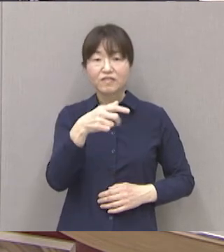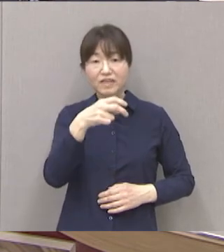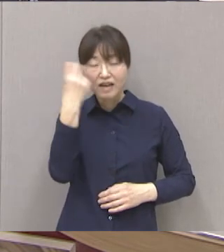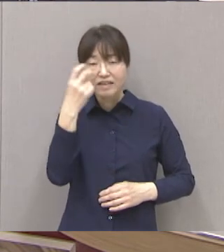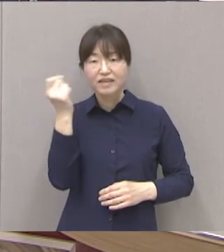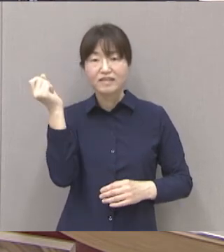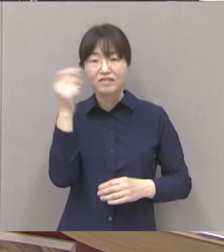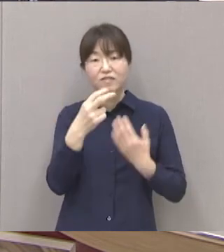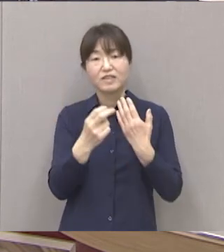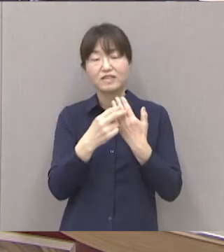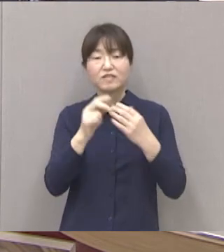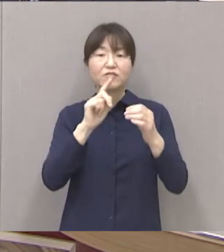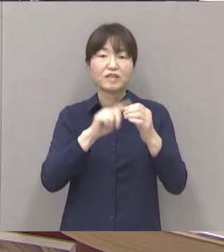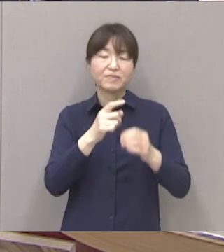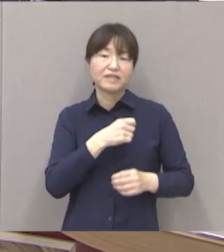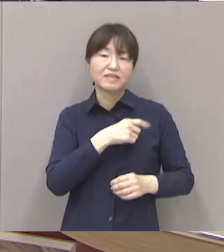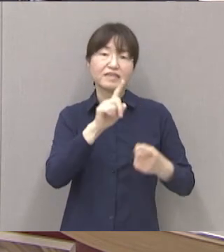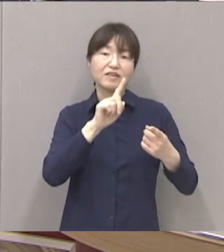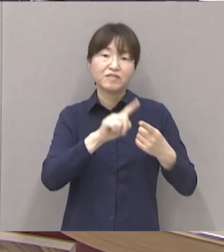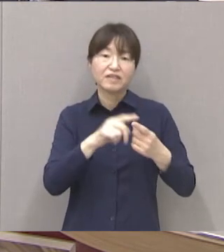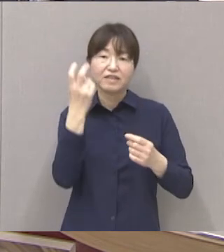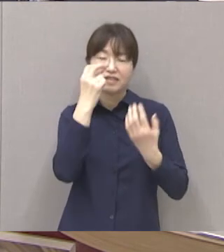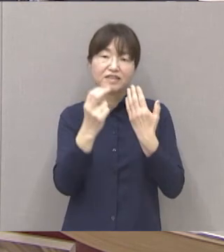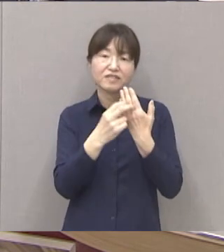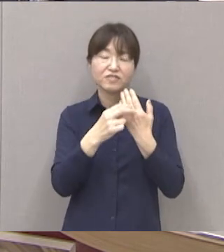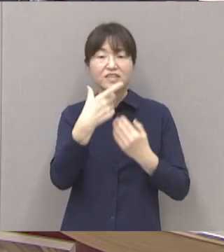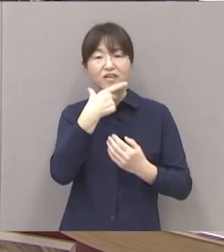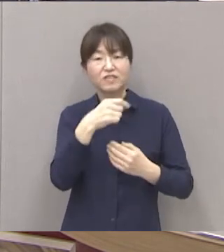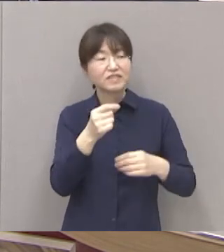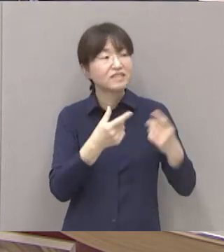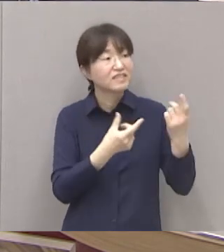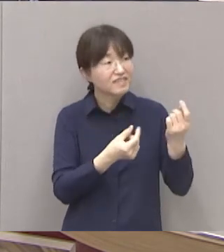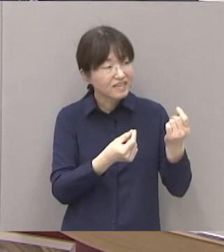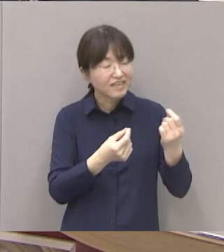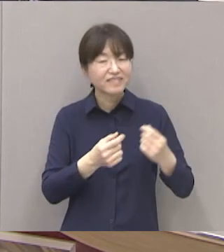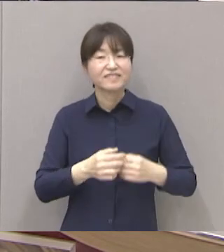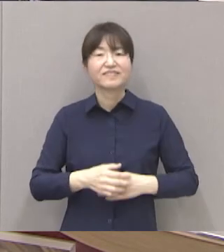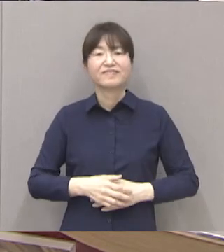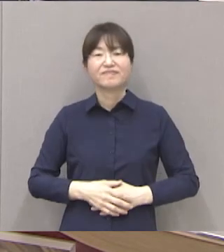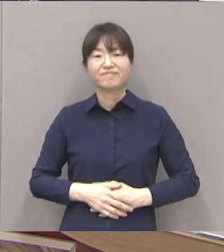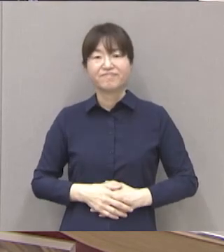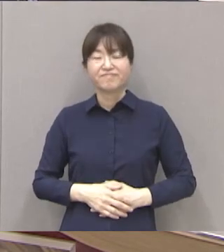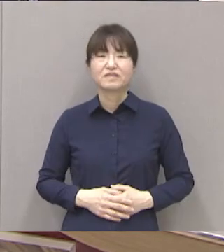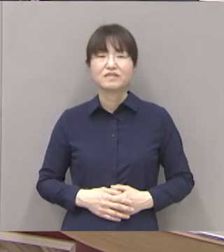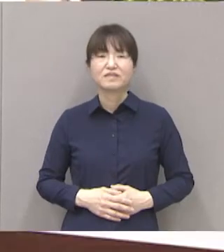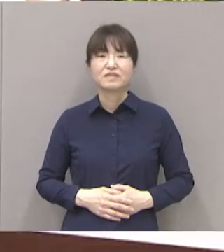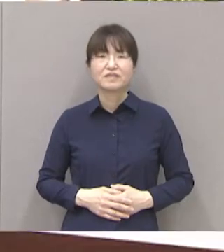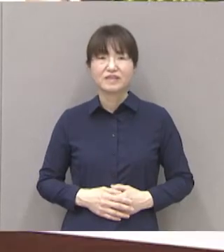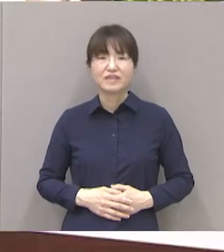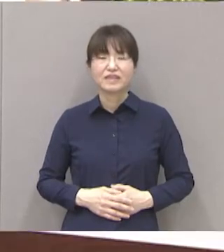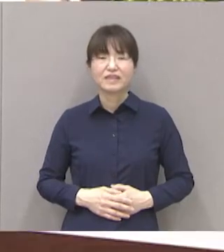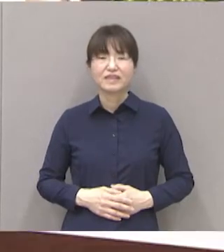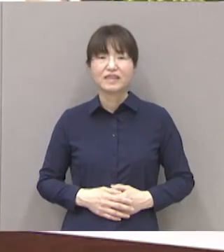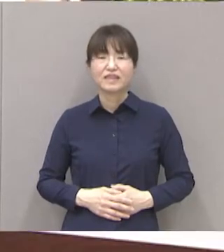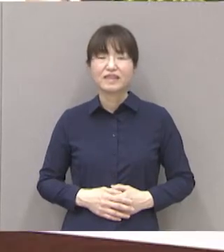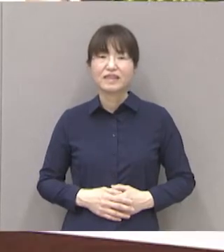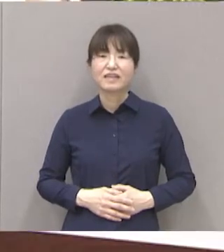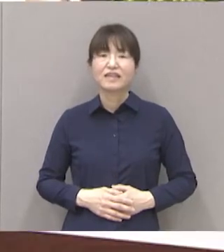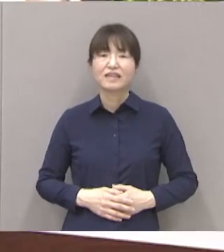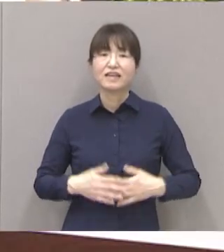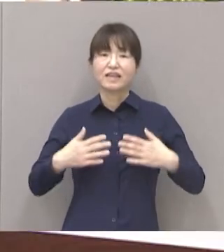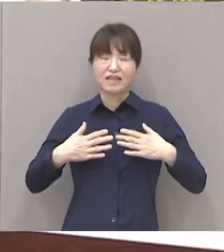教授やはりあの早期発見早期治療のために積極的に受診をしてほしいですねハイあの